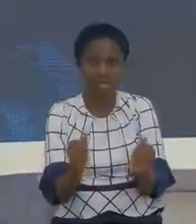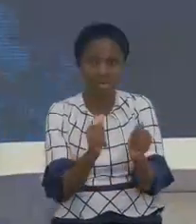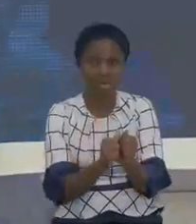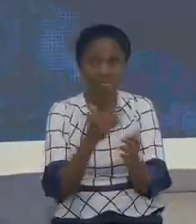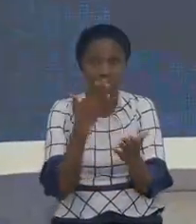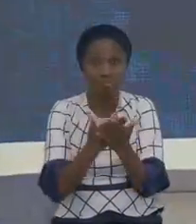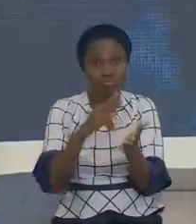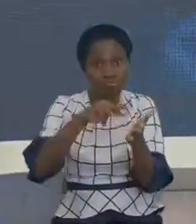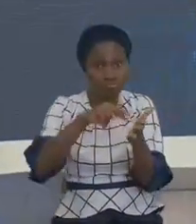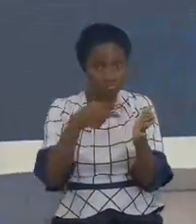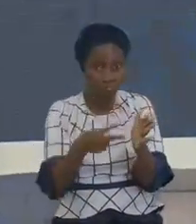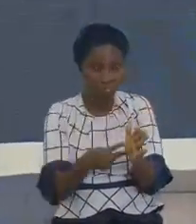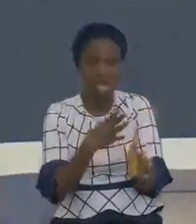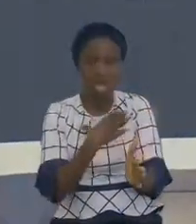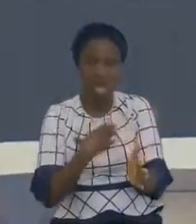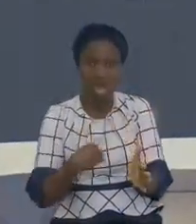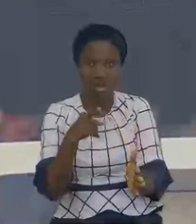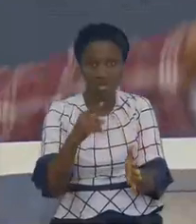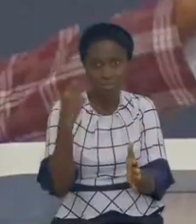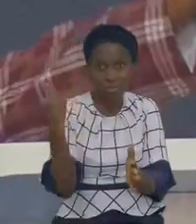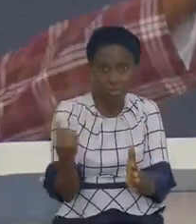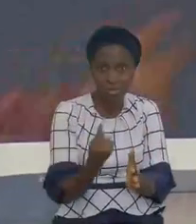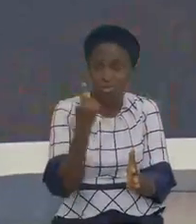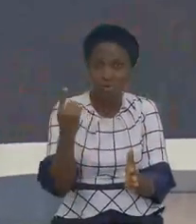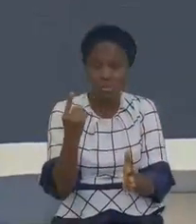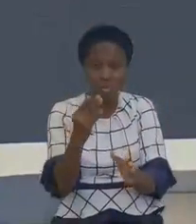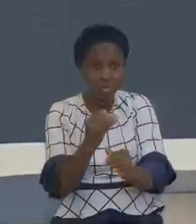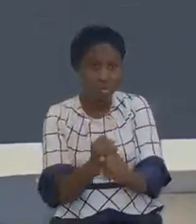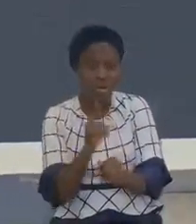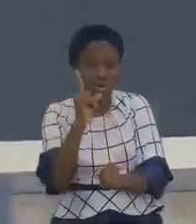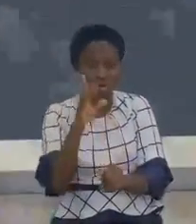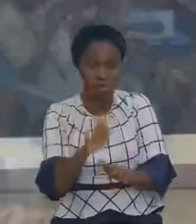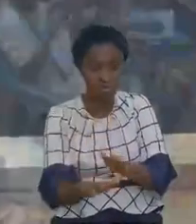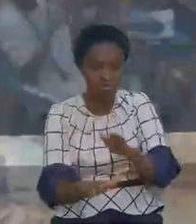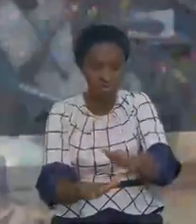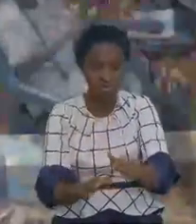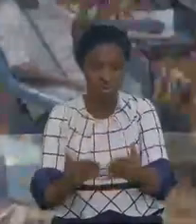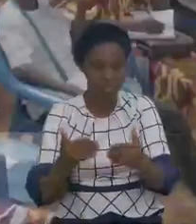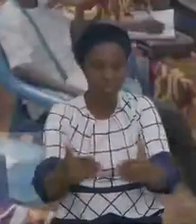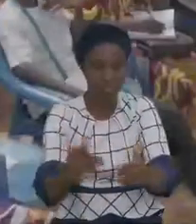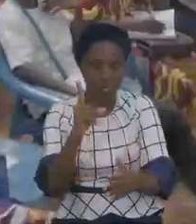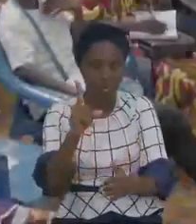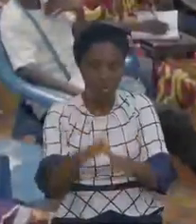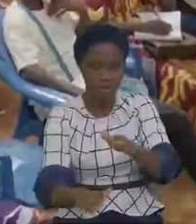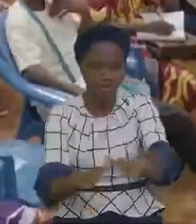Et tu fais toujours un pas de l'avant, un pas de l'avant, un pas de l'avant. Tu y arriveras.